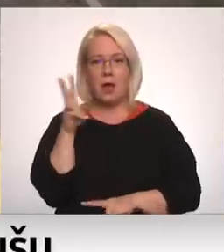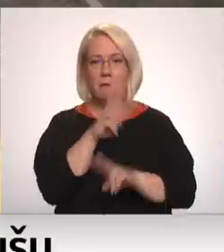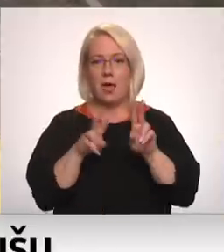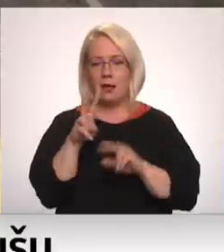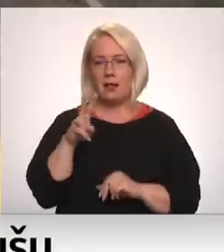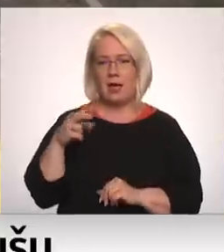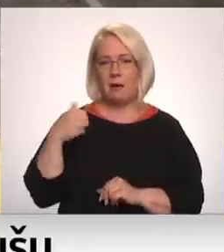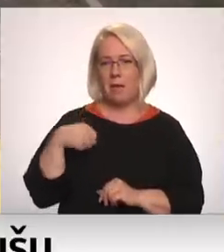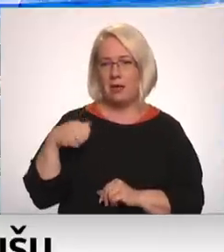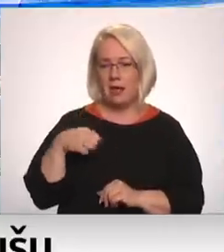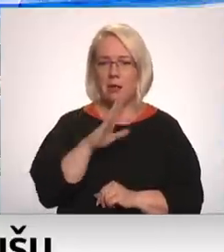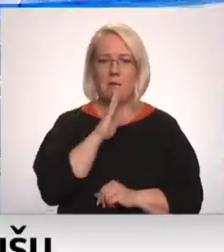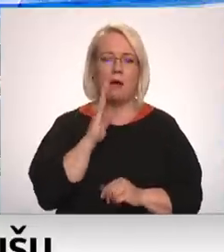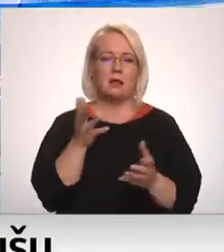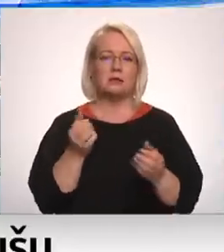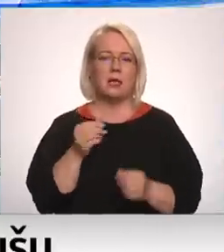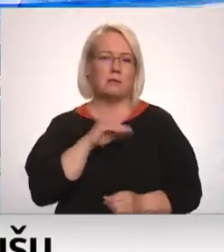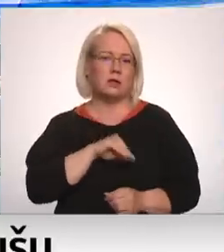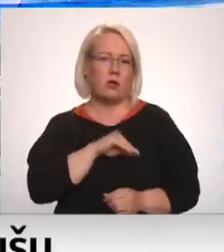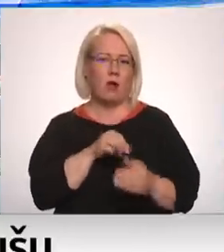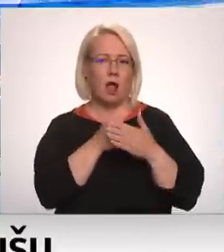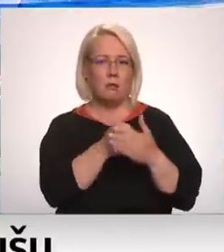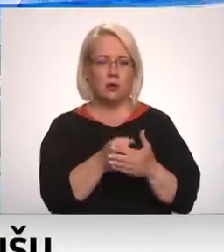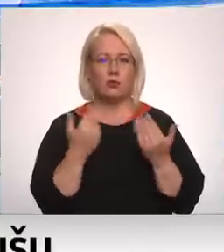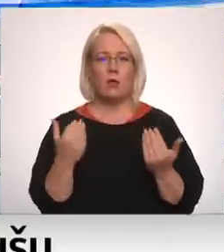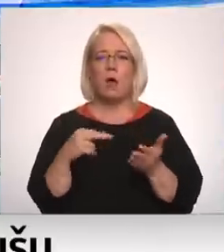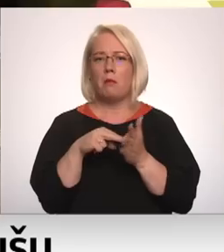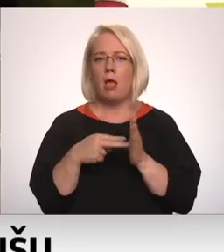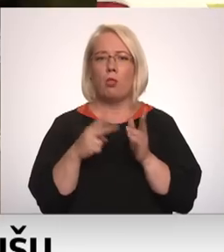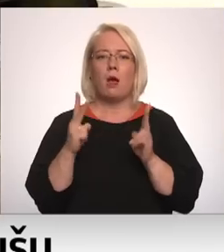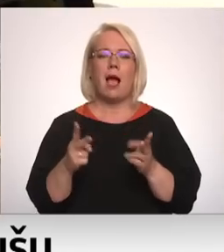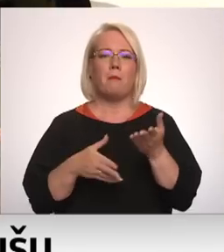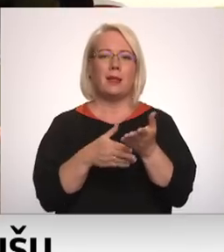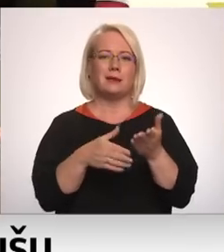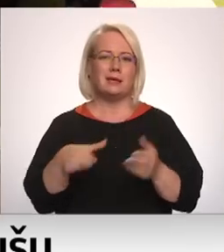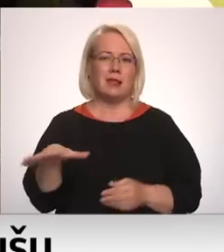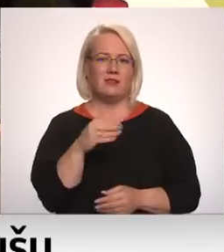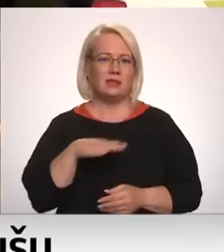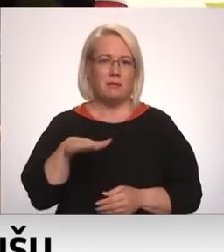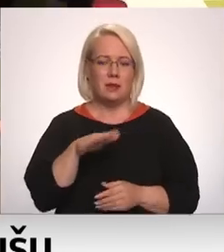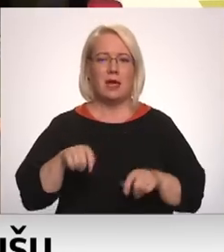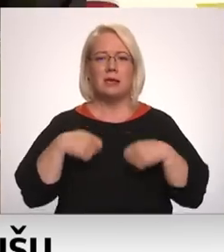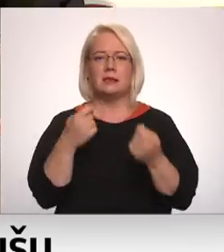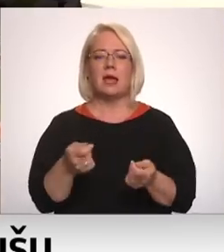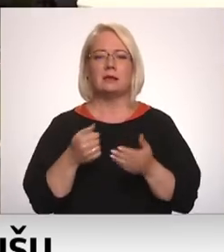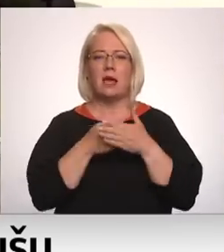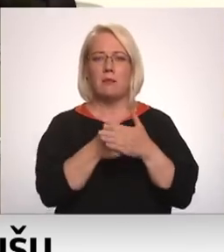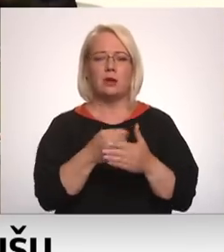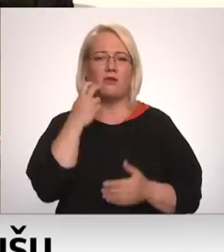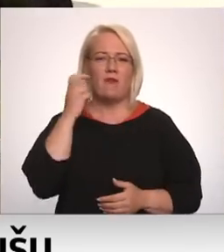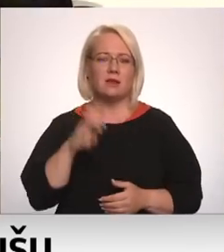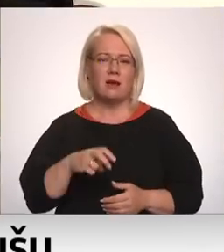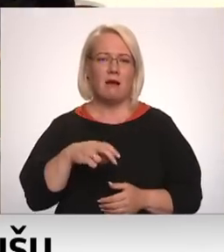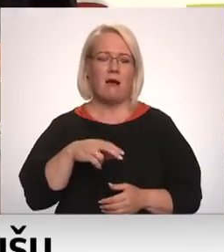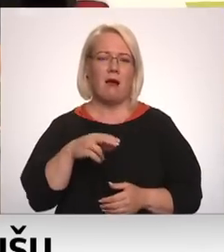saņēma psiholoģisku atbalstu. Tagad plāno, kā palīdzēt visai ģimenei. Sniegs atbalstu arī vecākā brāļa klasē un Evitas